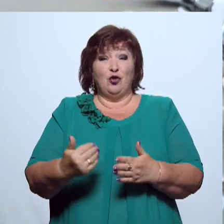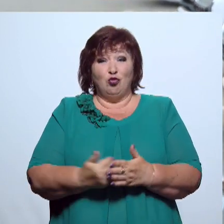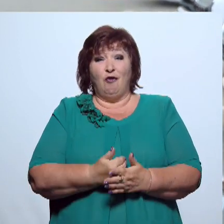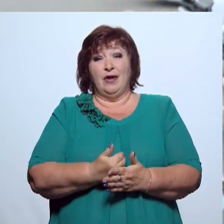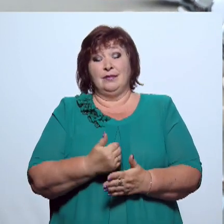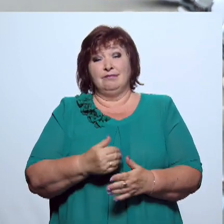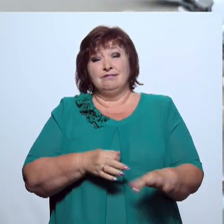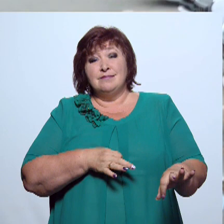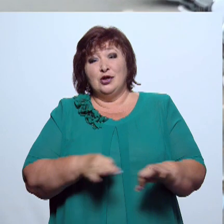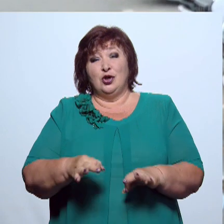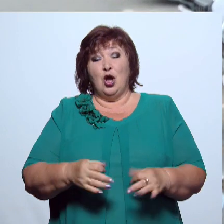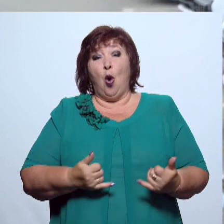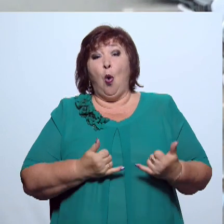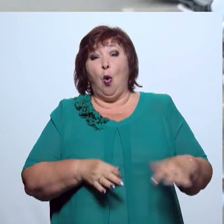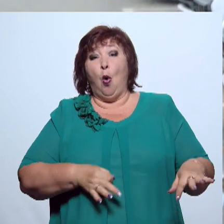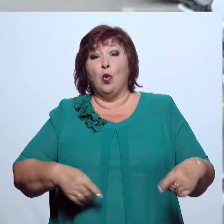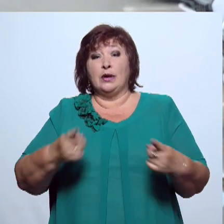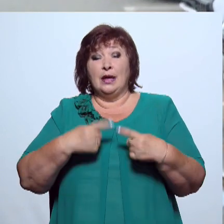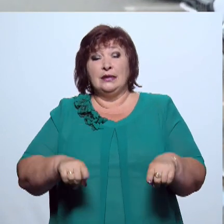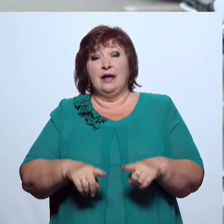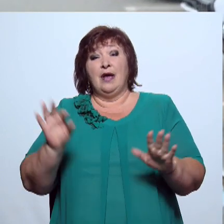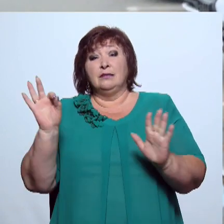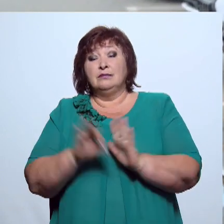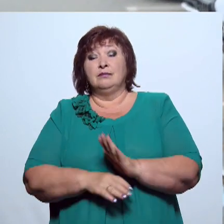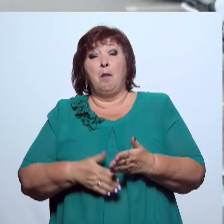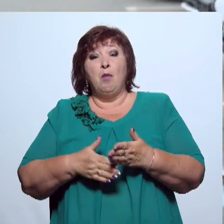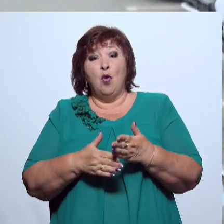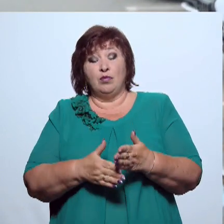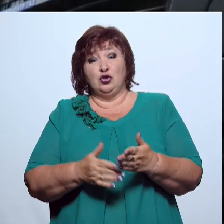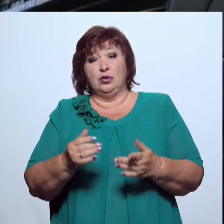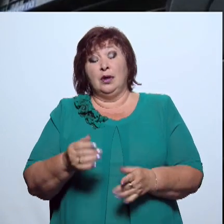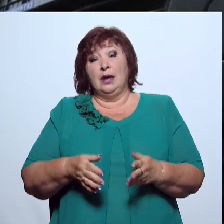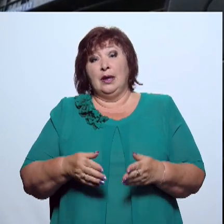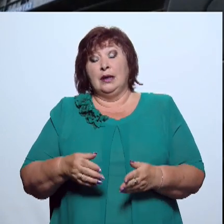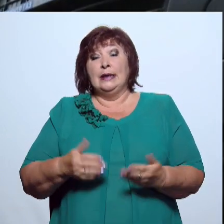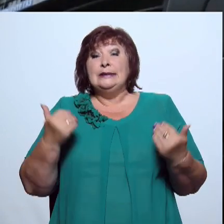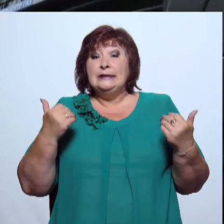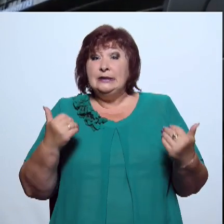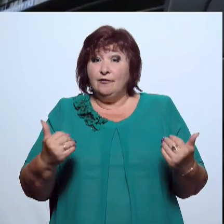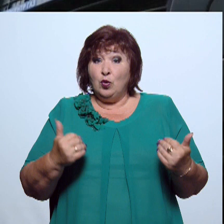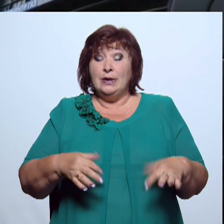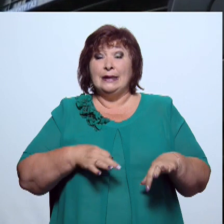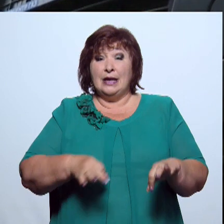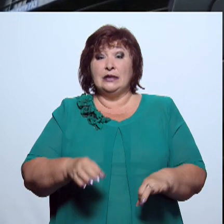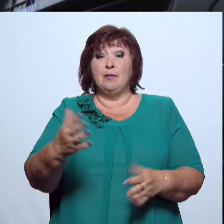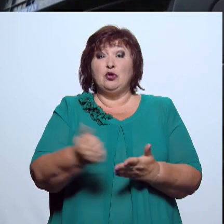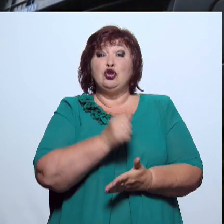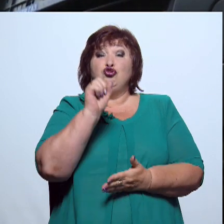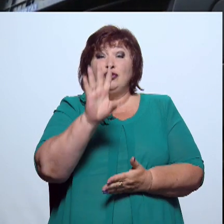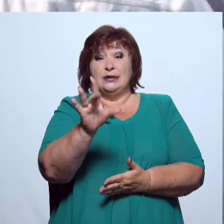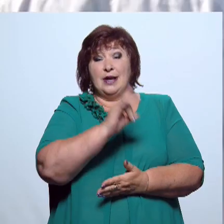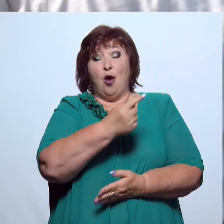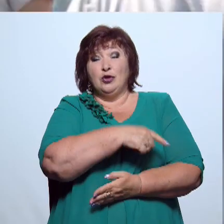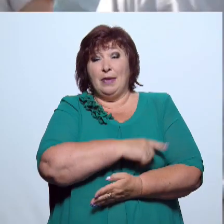организовать паллиативную помощь этой группе больных на дому. Сегодня транспорт получают 14 районных